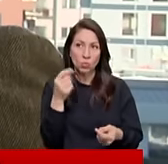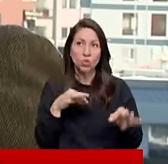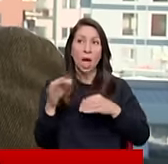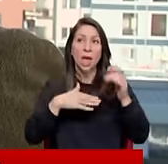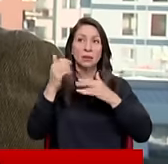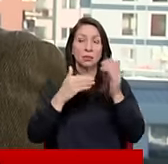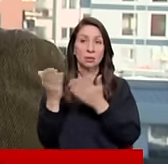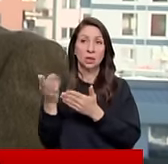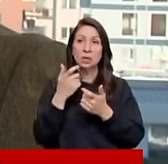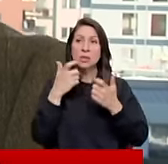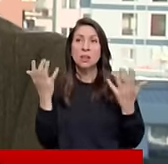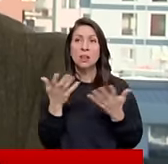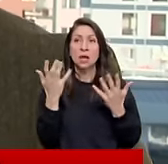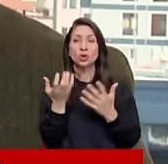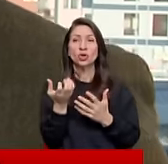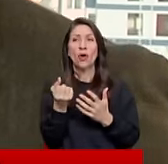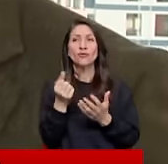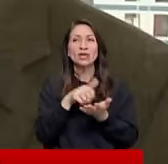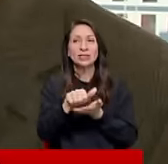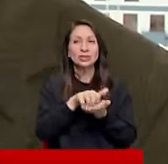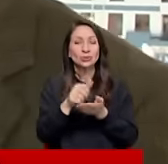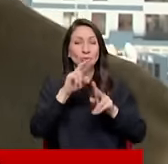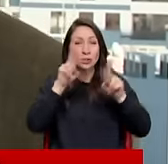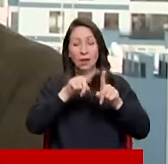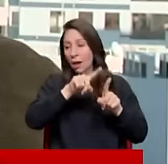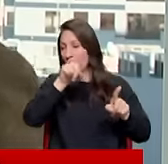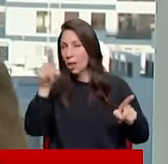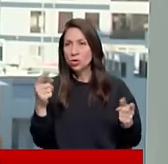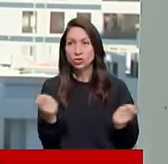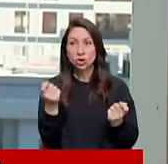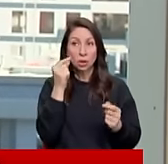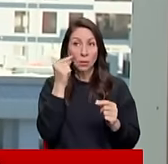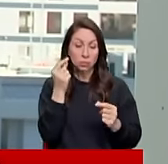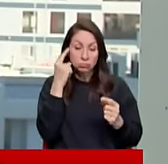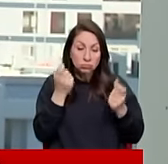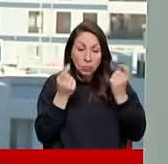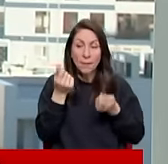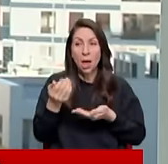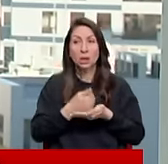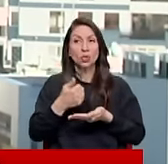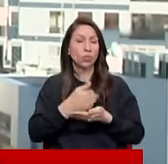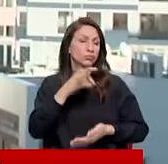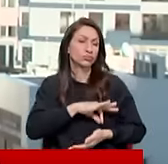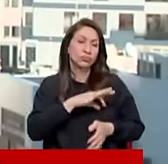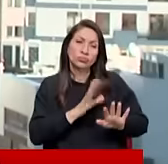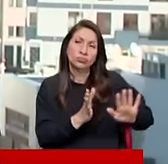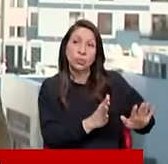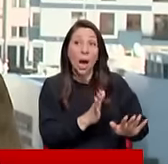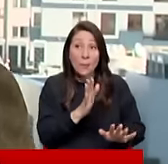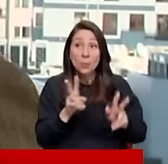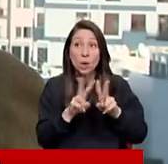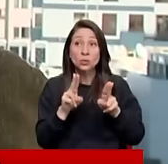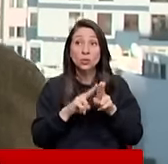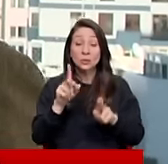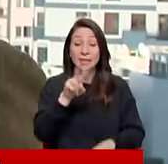müteahhit. Yıllardır köfteci dükkanından bu yana üretiyor, para kazanıyor vesaire. Ama Murat